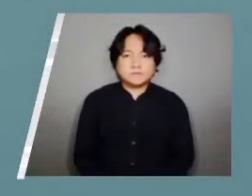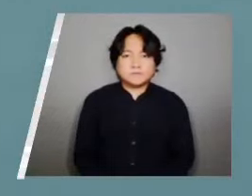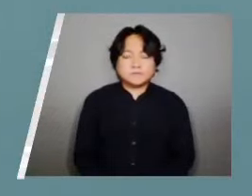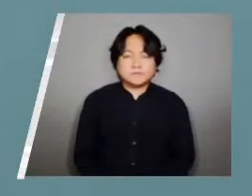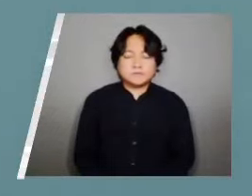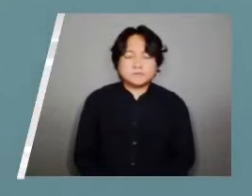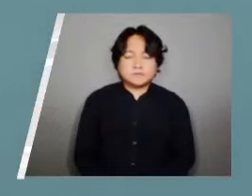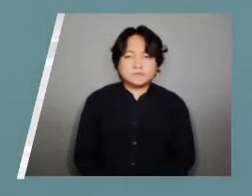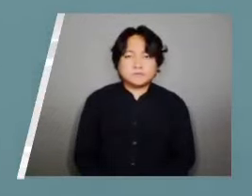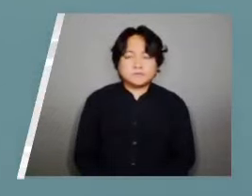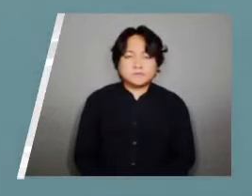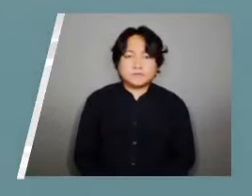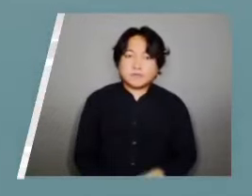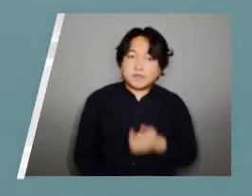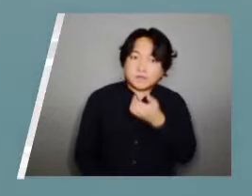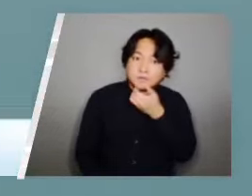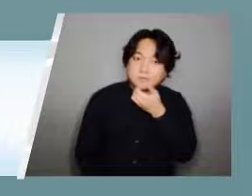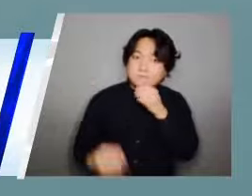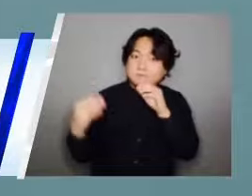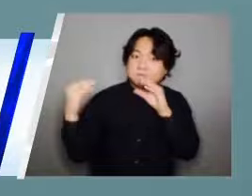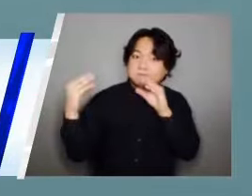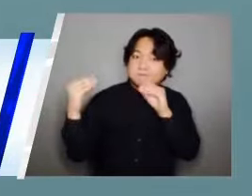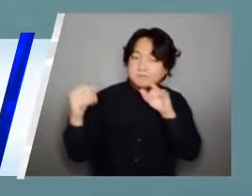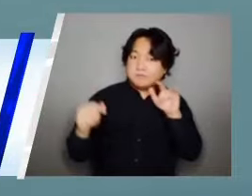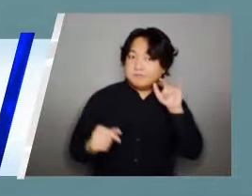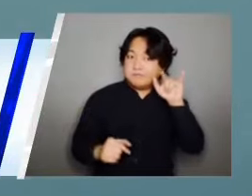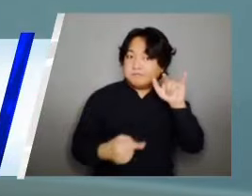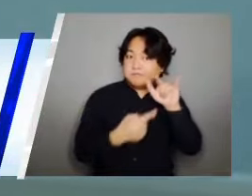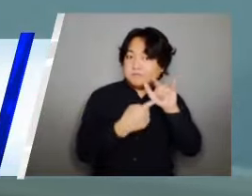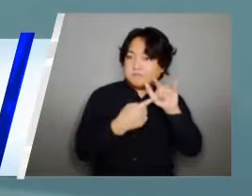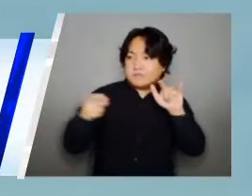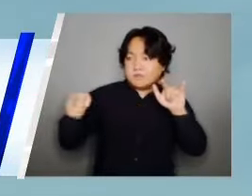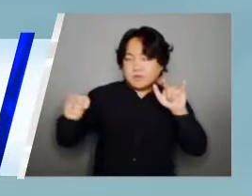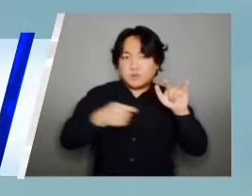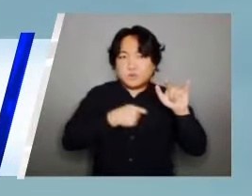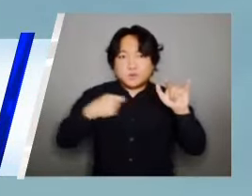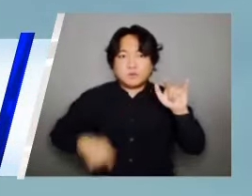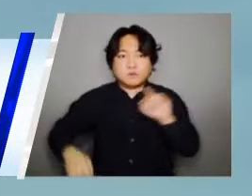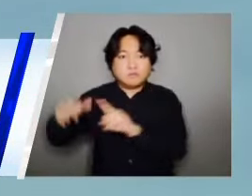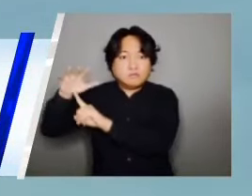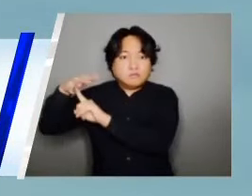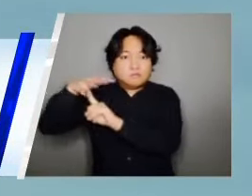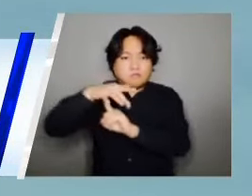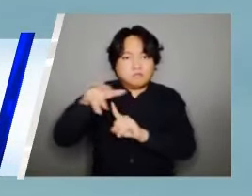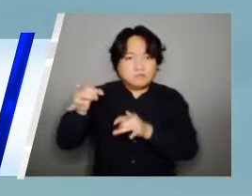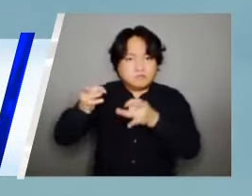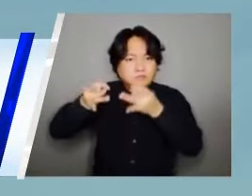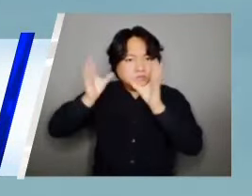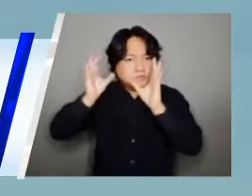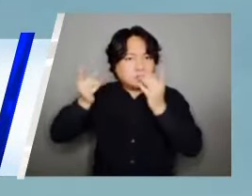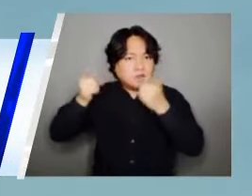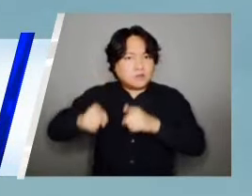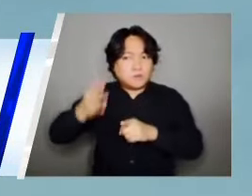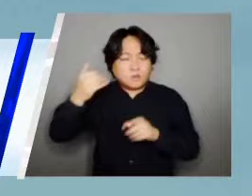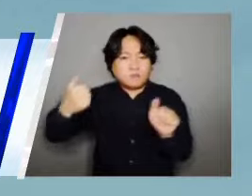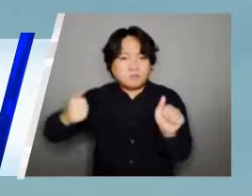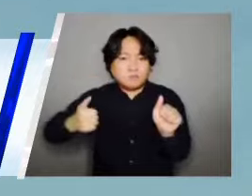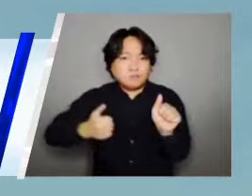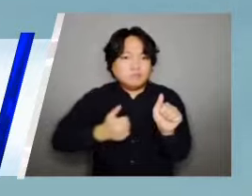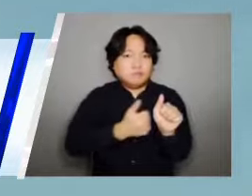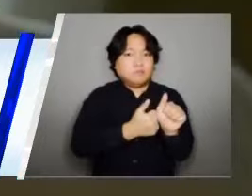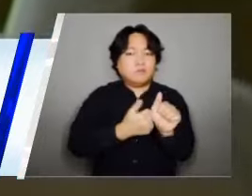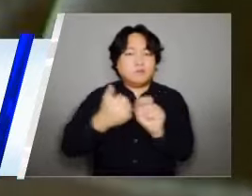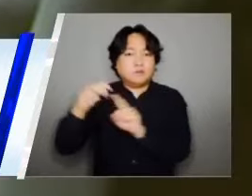our sang ayon ng Philippine Navy delegado ang ginawa ng helicopter ng China noong buntutan at dikitan nito ang eroplano ng